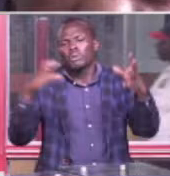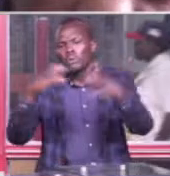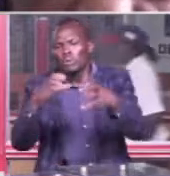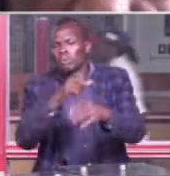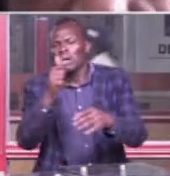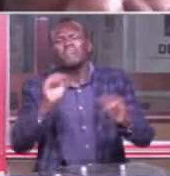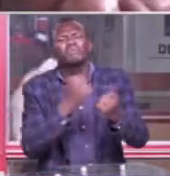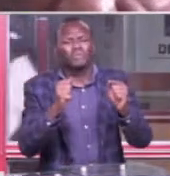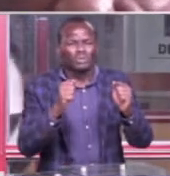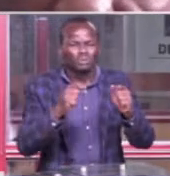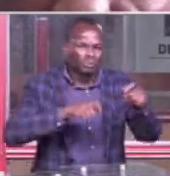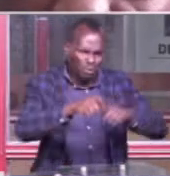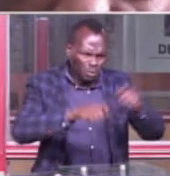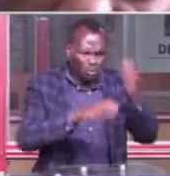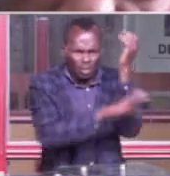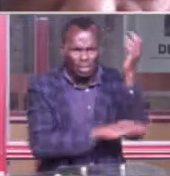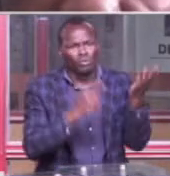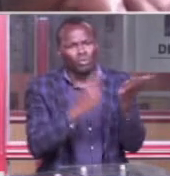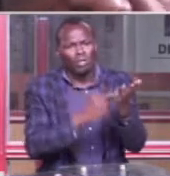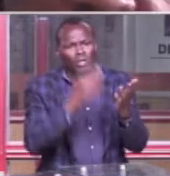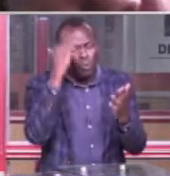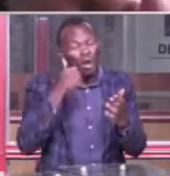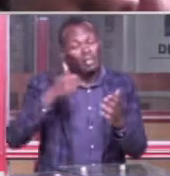enkola ey'okugikwatako okukyusa konstitusoni